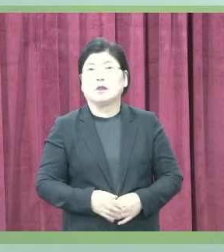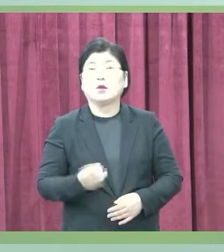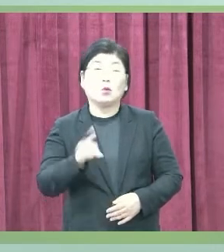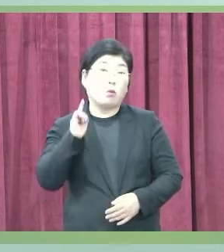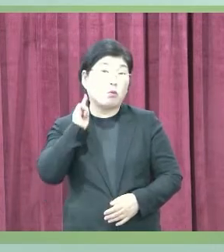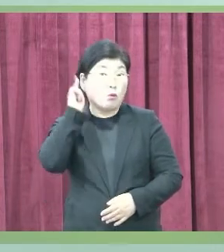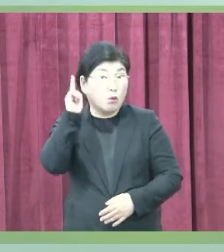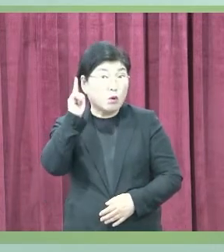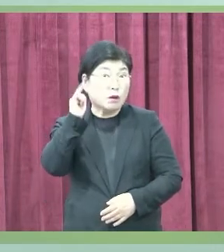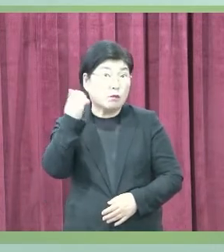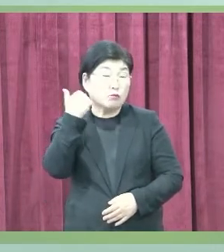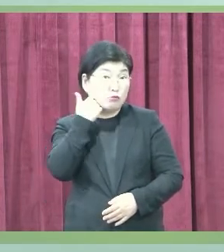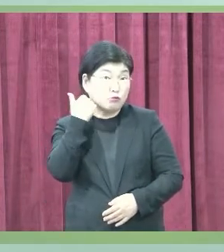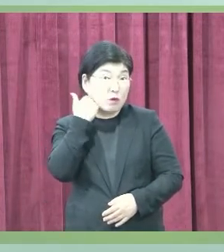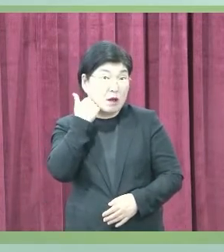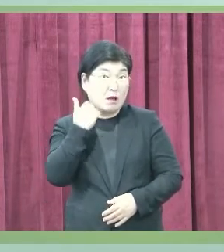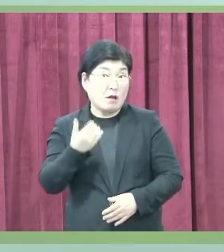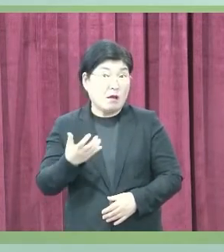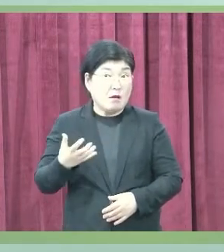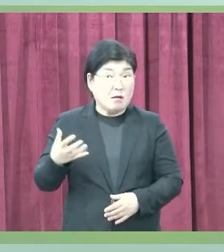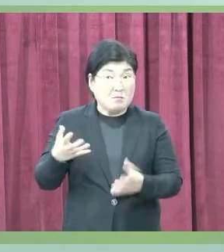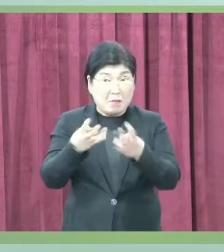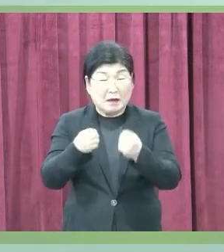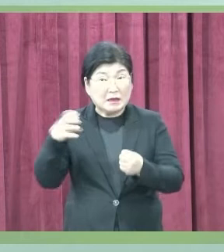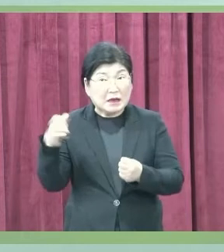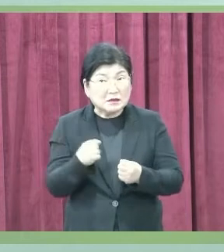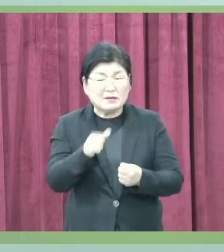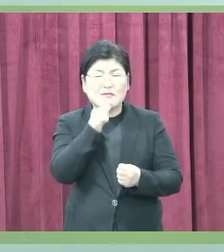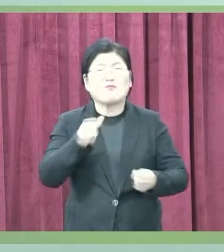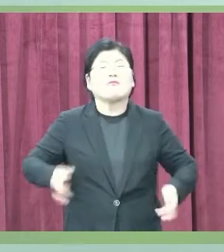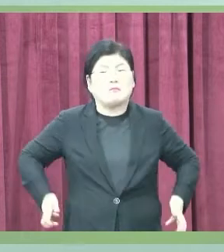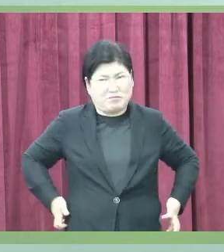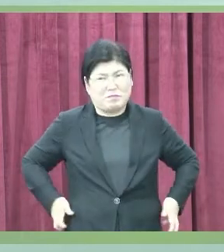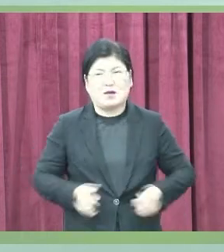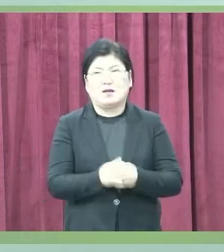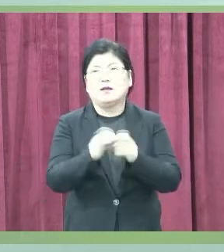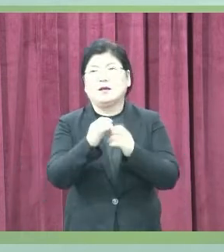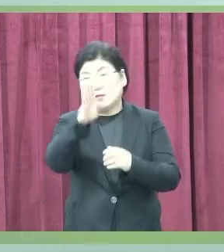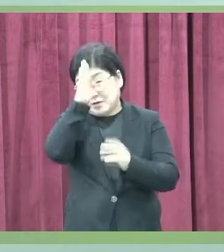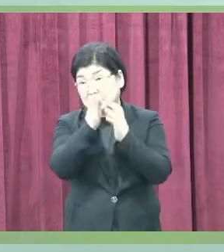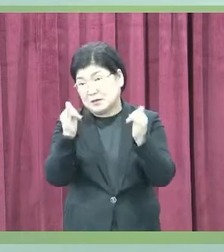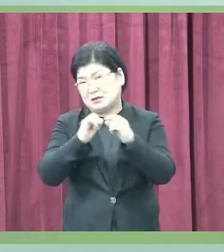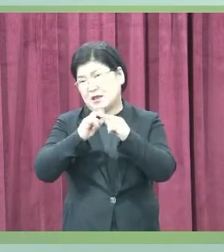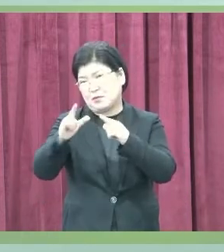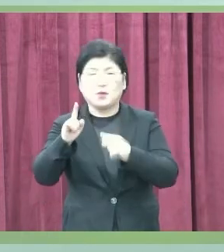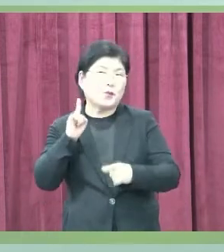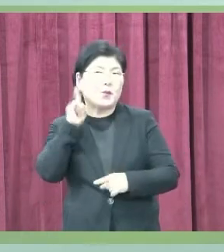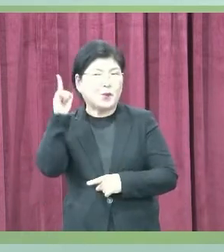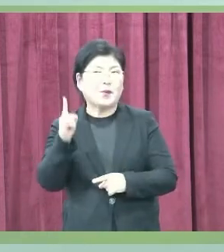고혈압은 누가 가장 많이 갖고 있느냐 보면은 심장 쪽에서 고혈압을 많이 갖고